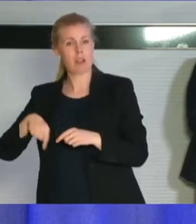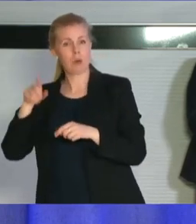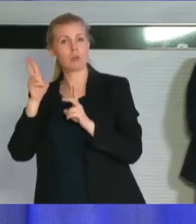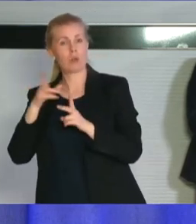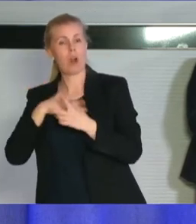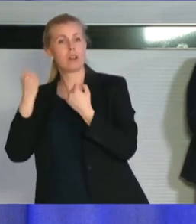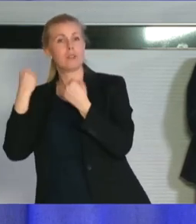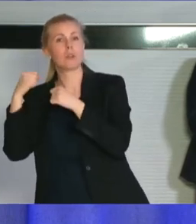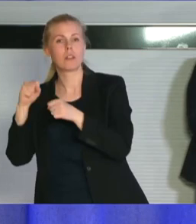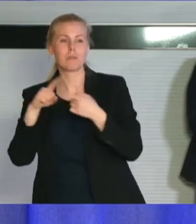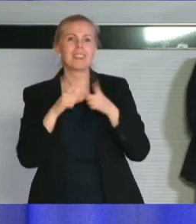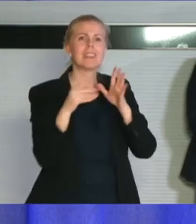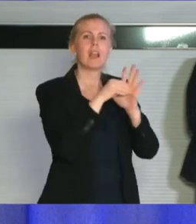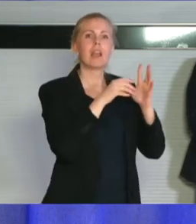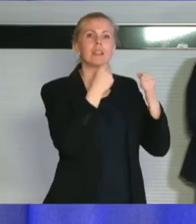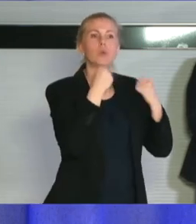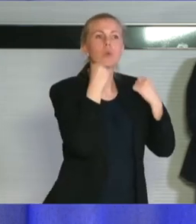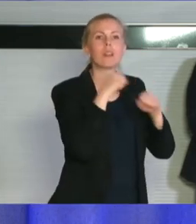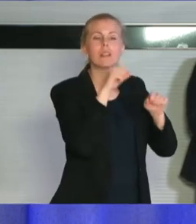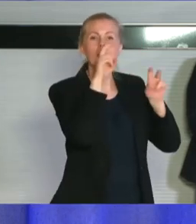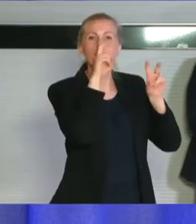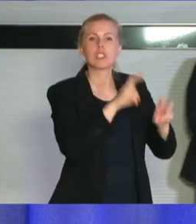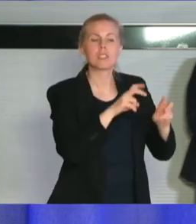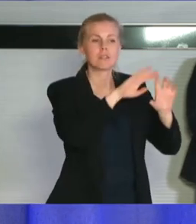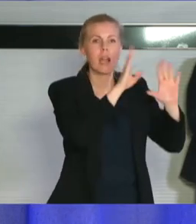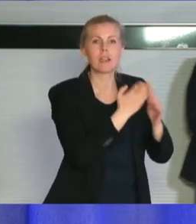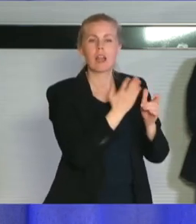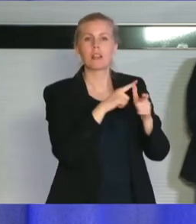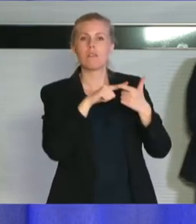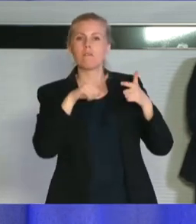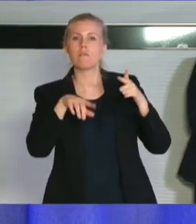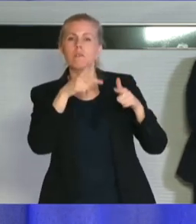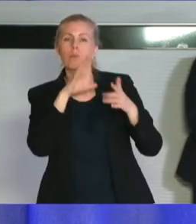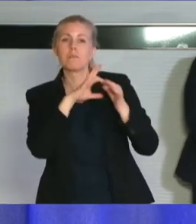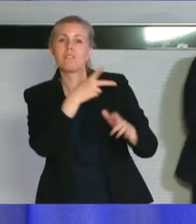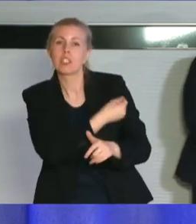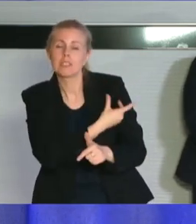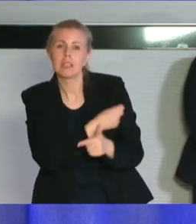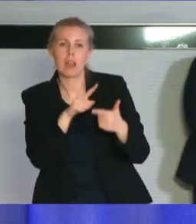i forskningsverden, i vaksineverden, for å kunne mest mulig,